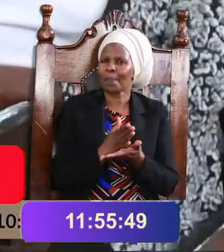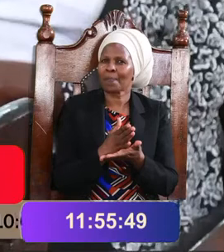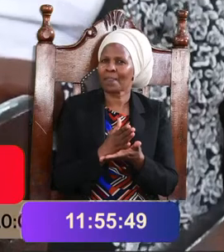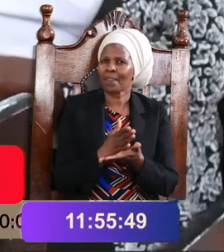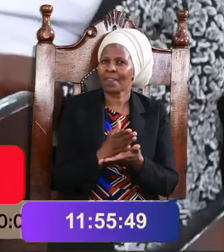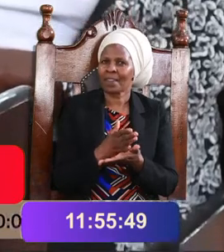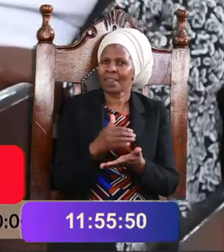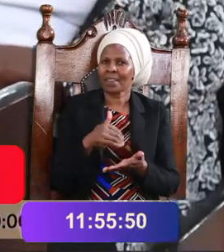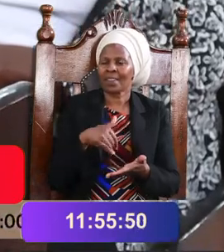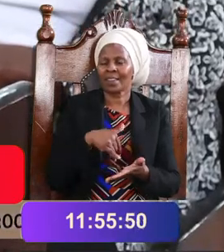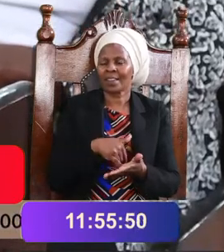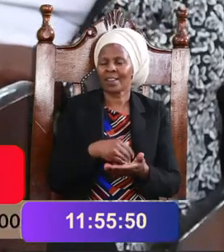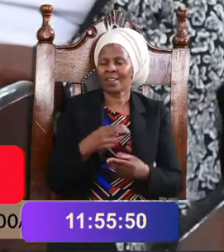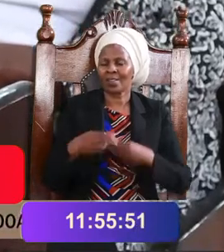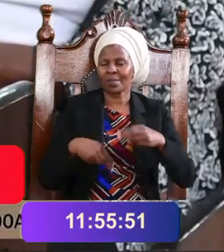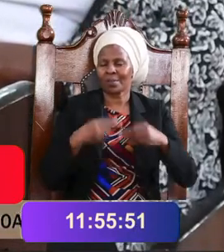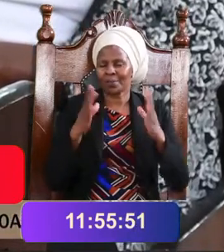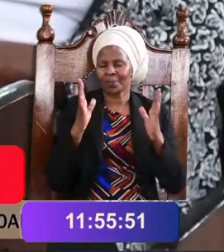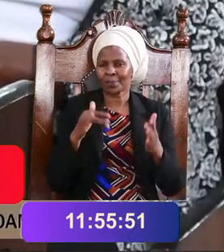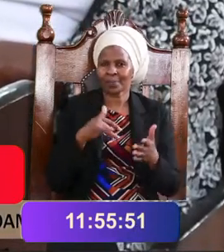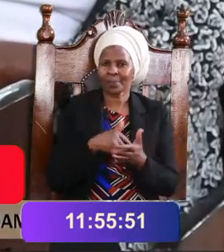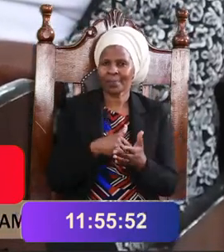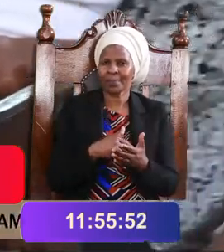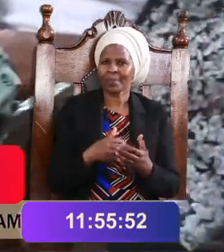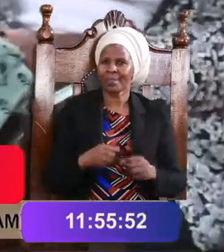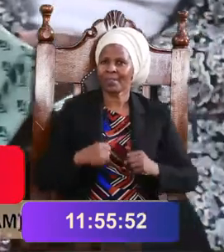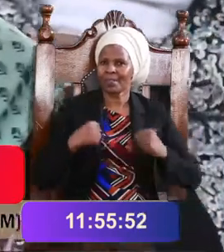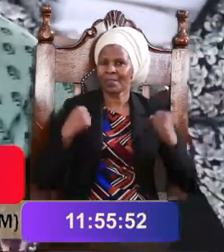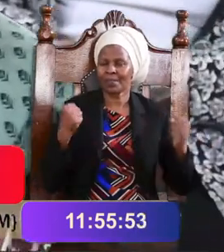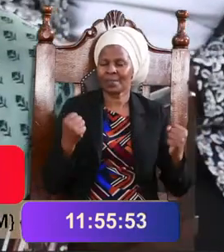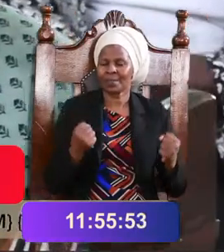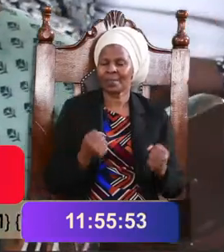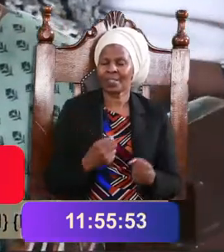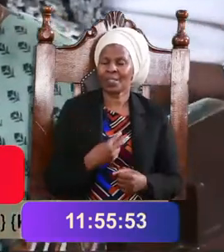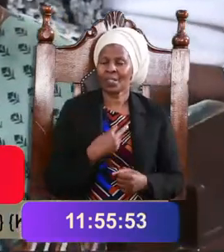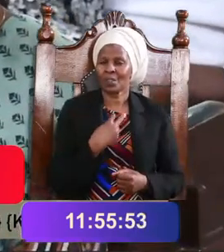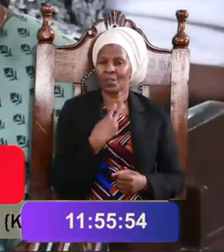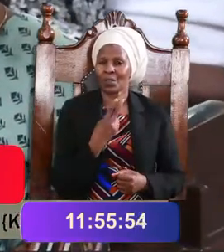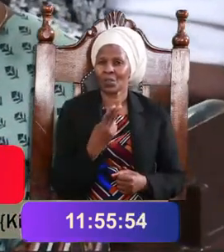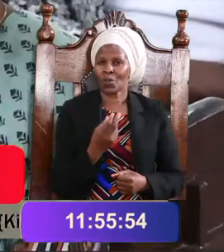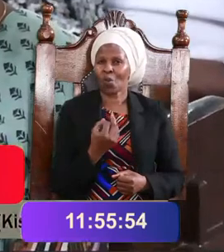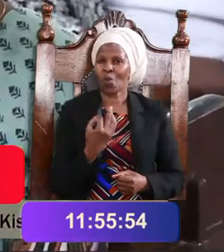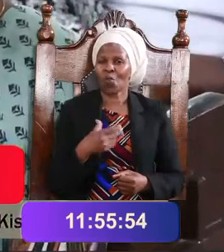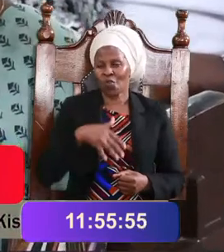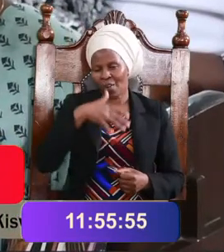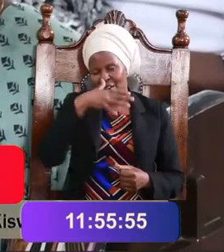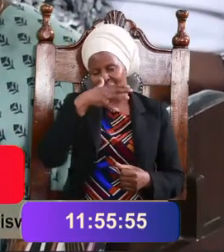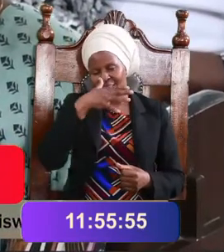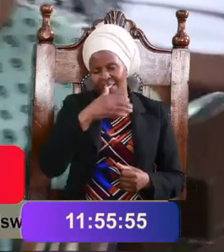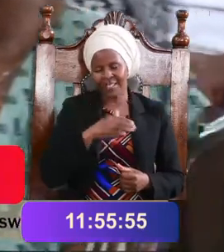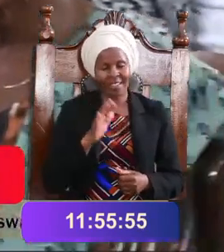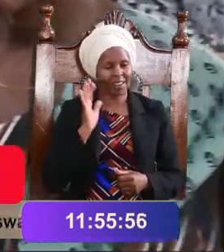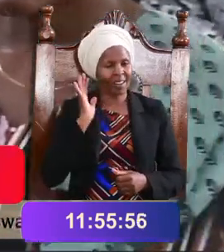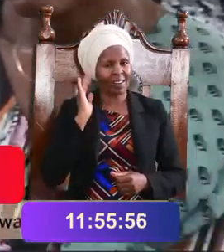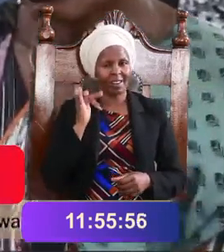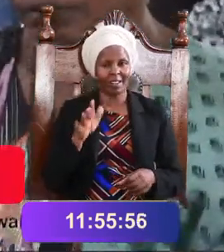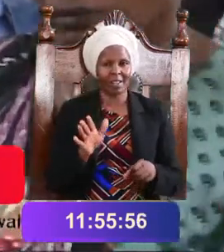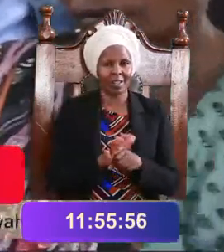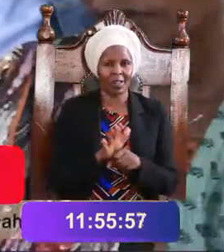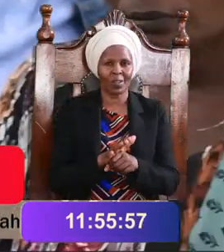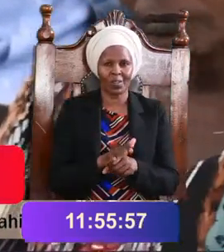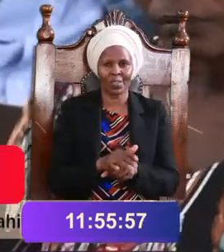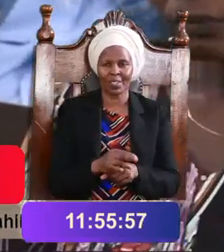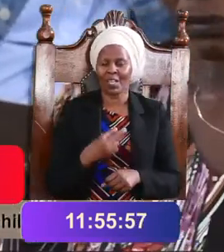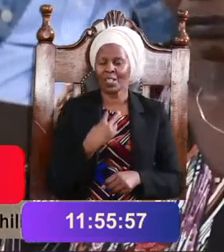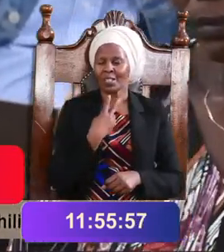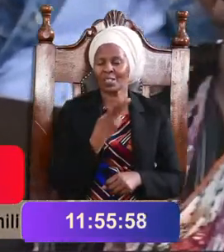iko na nguvu katika ulimwengu ambao tunaishi. Na sauti pia ya uongo inasikika sana. Sauti ya